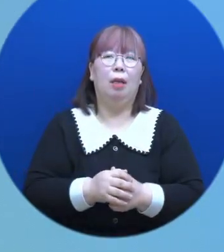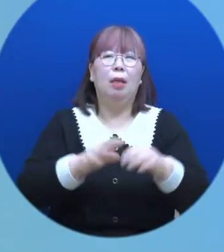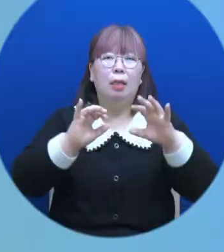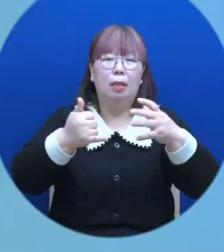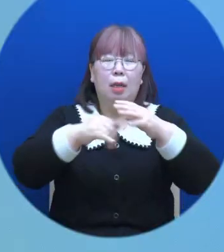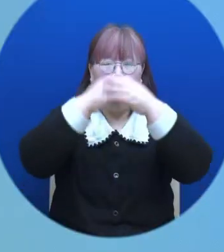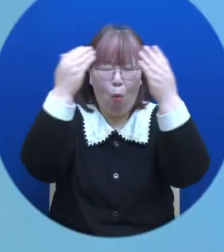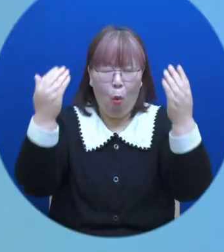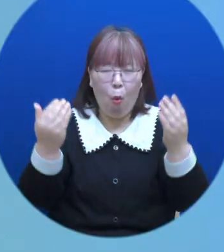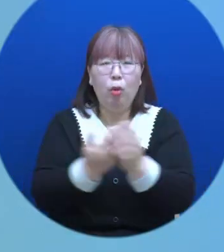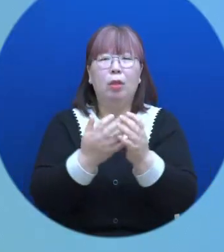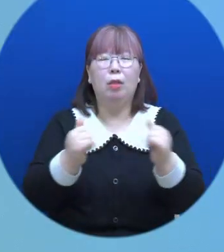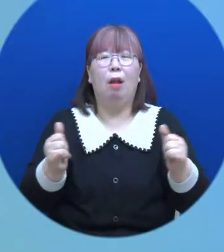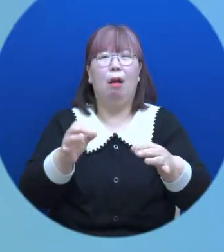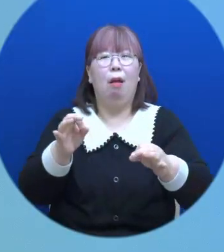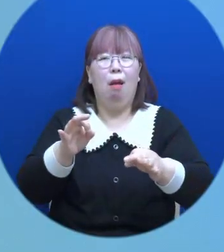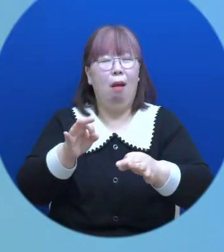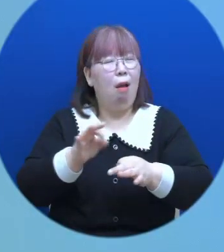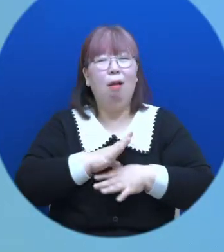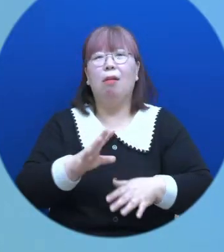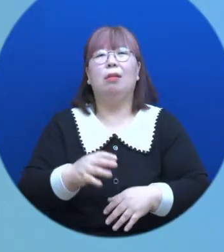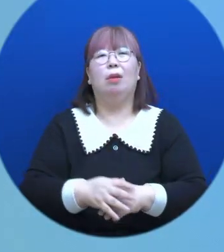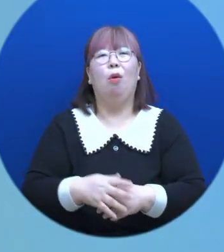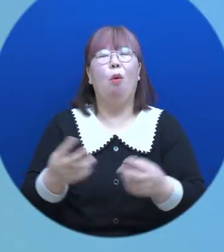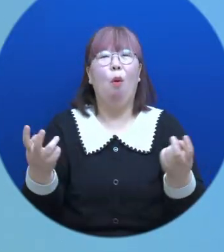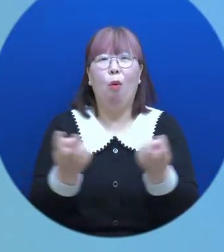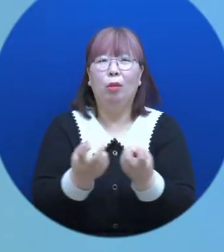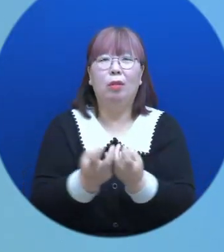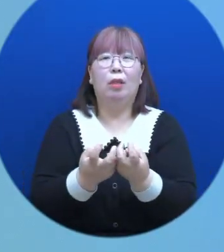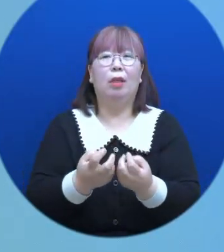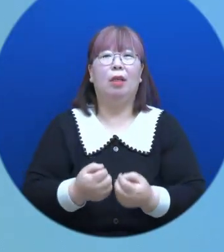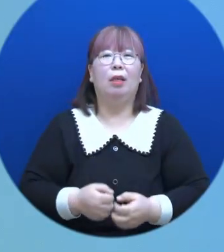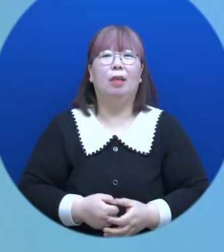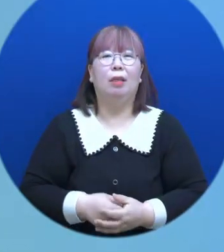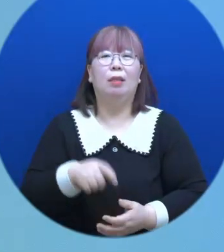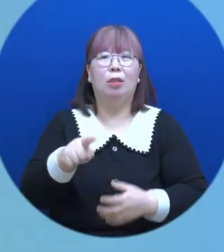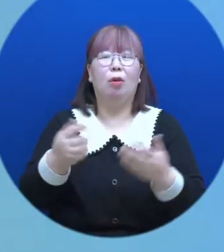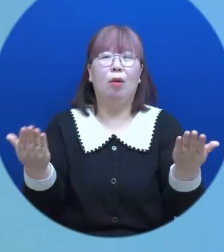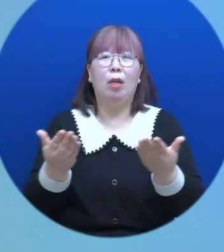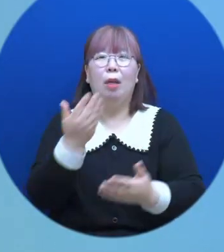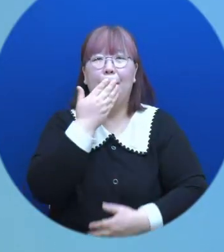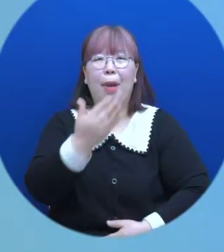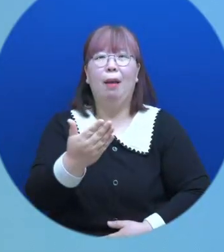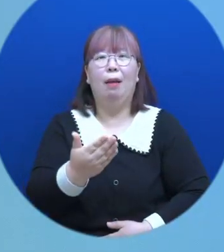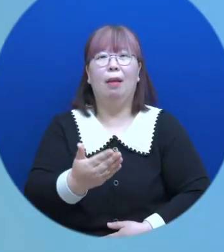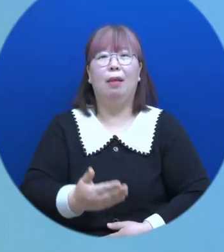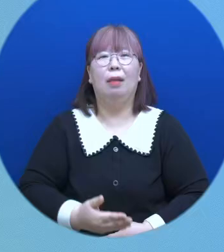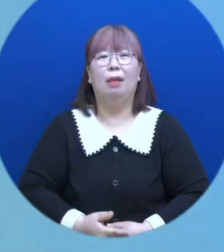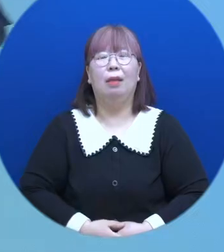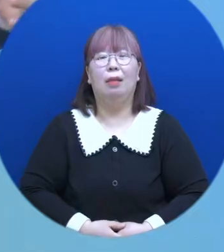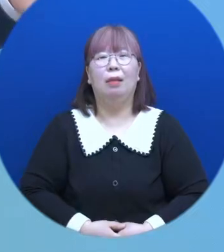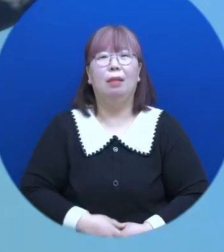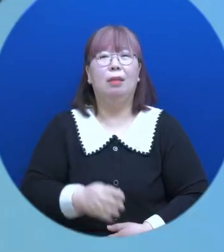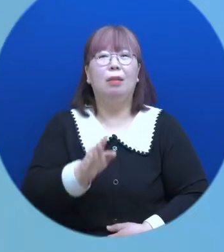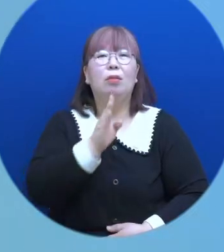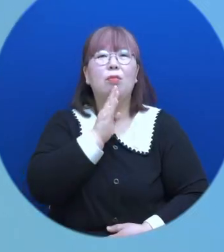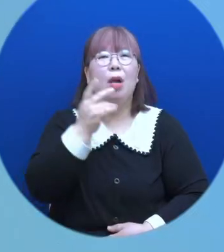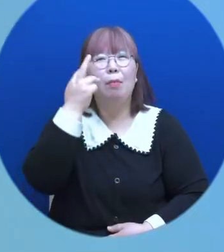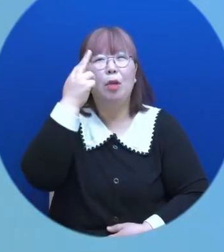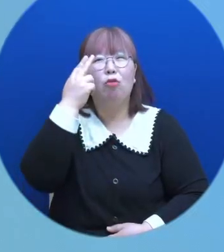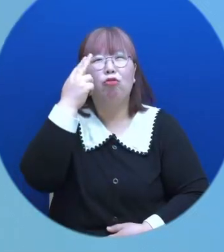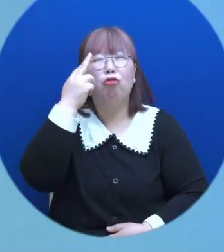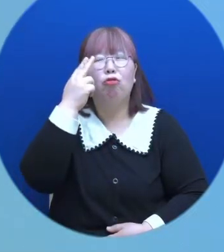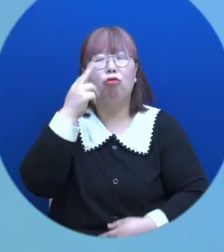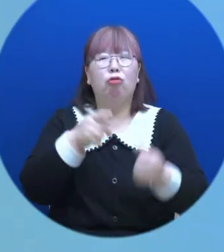모든 사람들이 경악했죠. 어떻게 저 일이 가능했을까? 미국의 과학기술